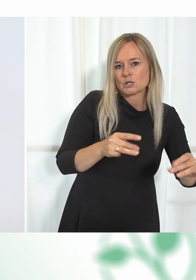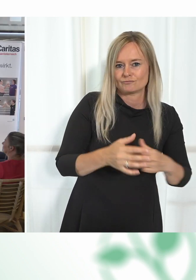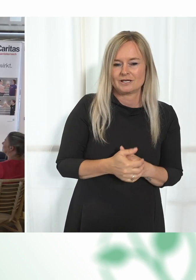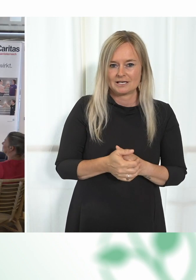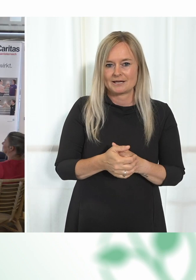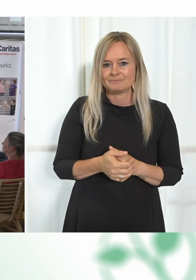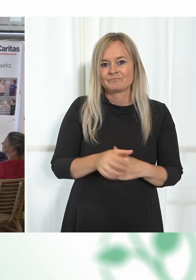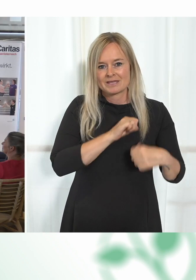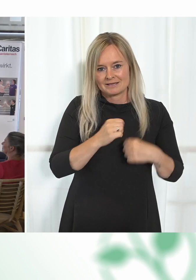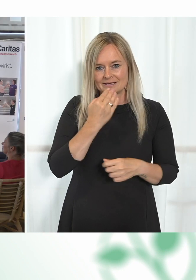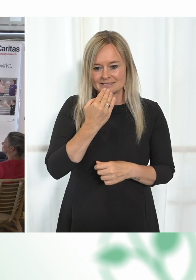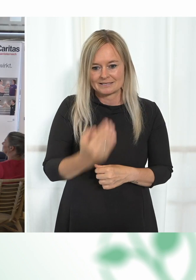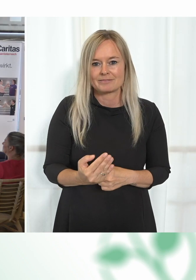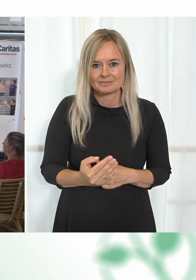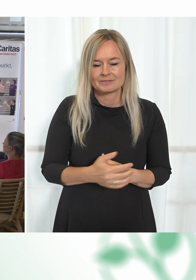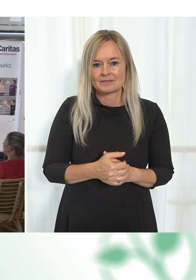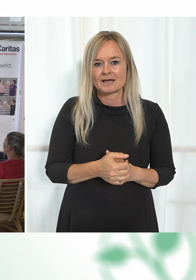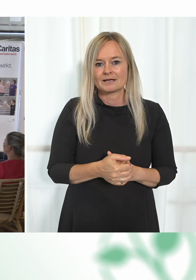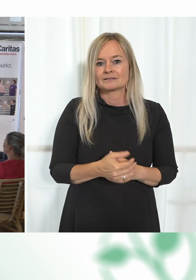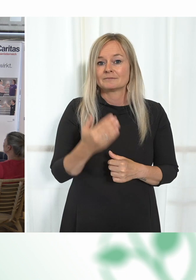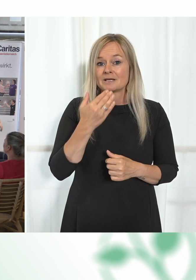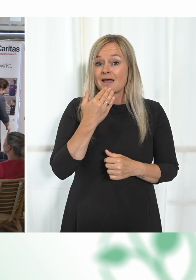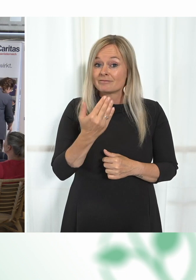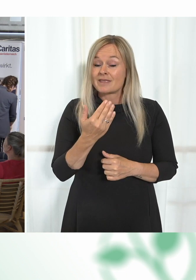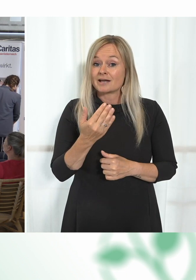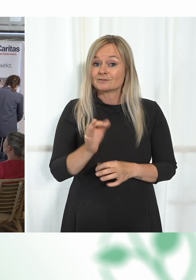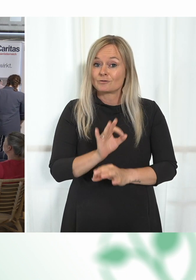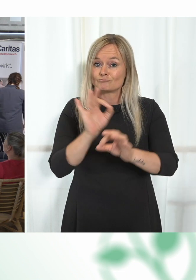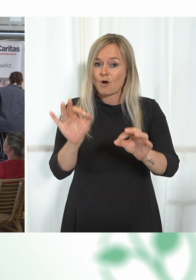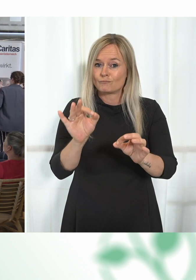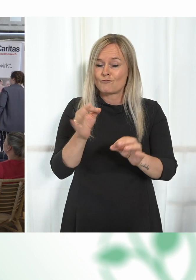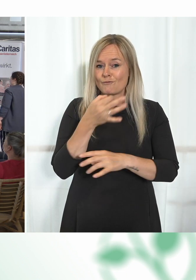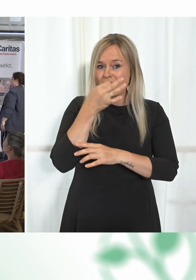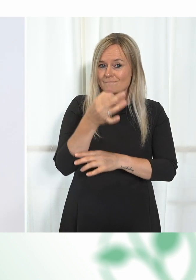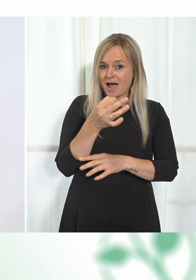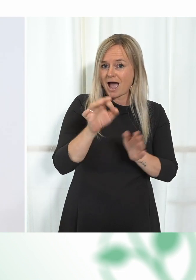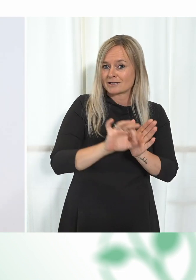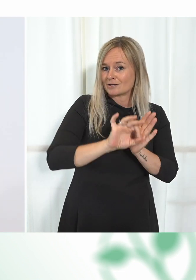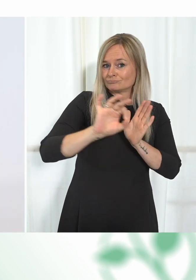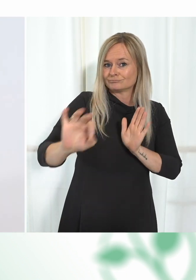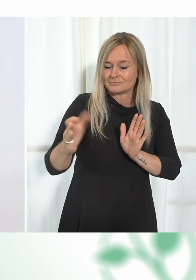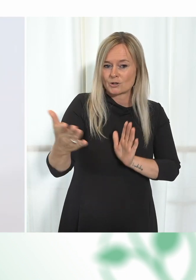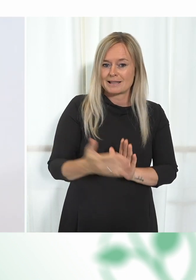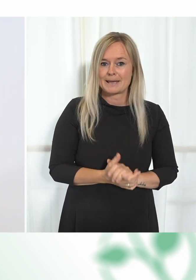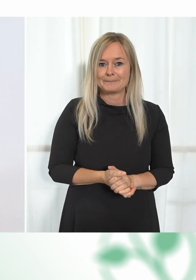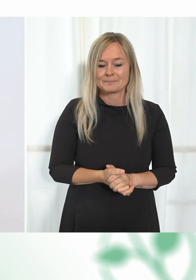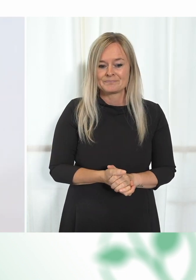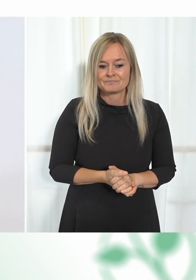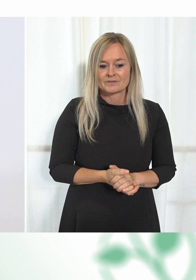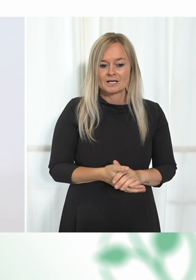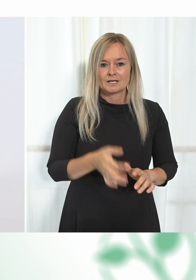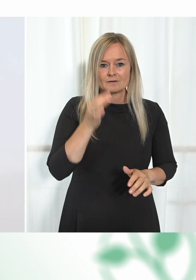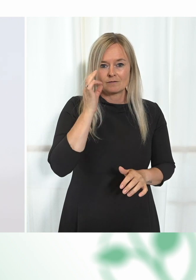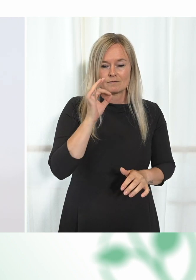Rittberger. Danke auch für die Frage aus dem Livestream oder hier von vor Ort. An Frau Pink